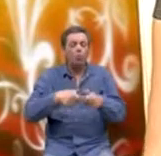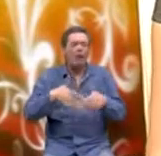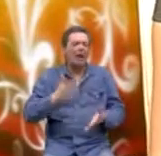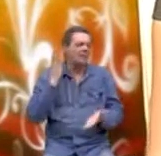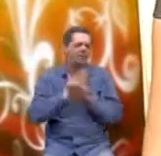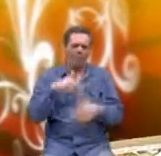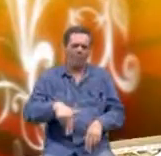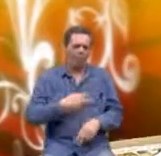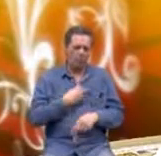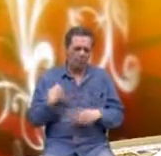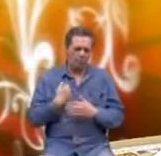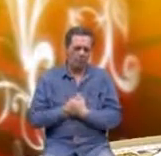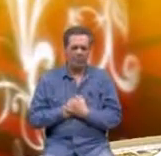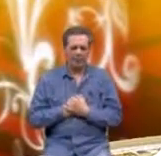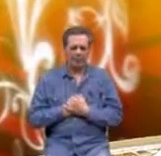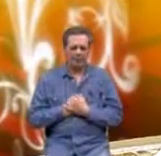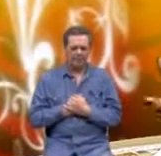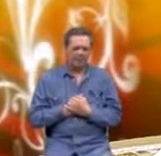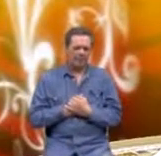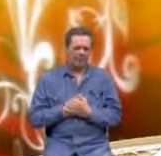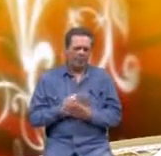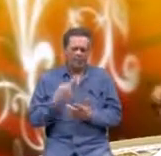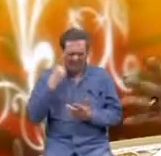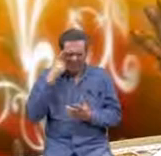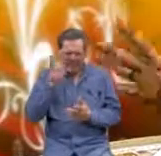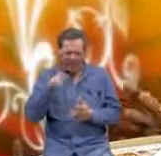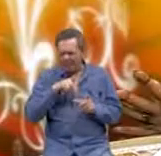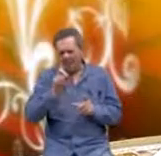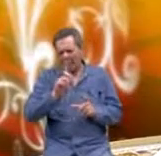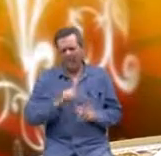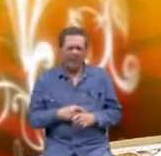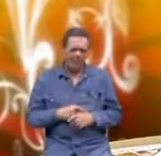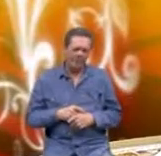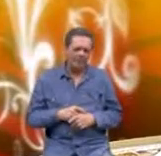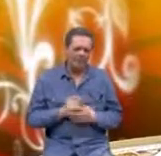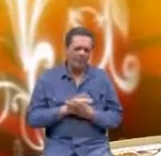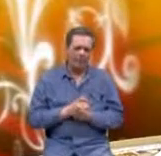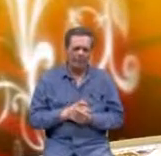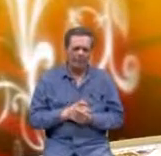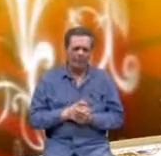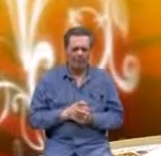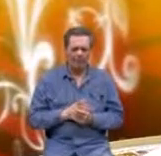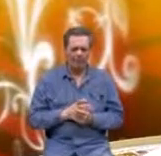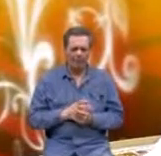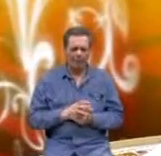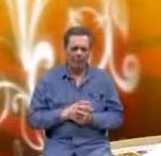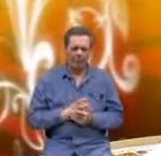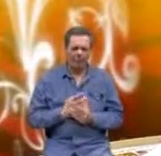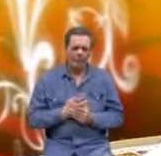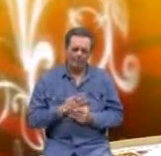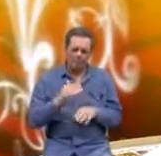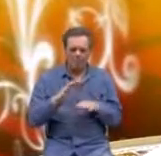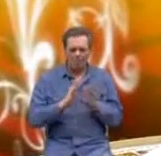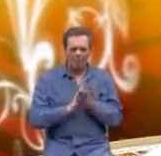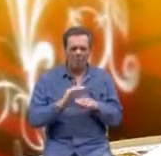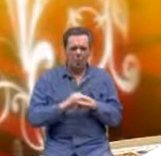isto partneri raspisali jedan, kad su zapravo organizirali jednu radionicu, kazali da se svi jave i tako dalje. Malo sam pobrkala, da mi opraštate, jel da? Ne,